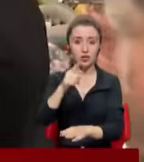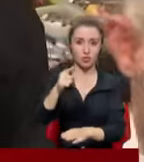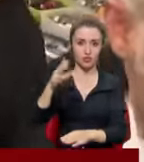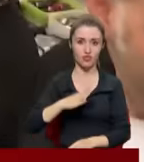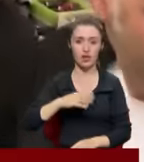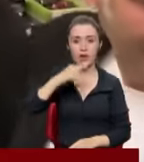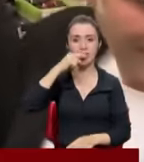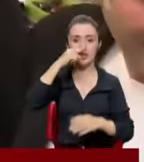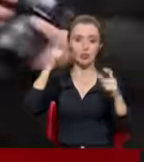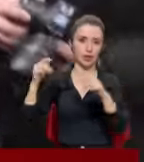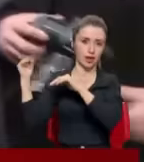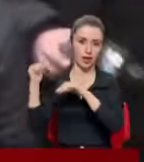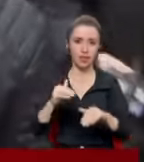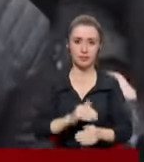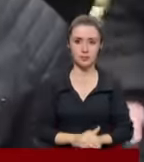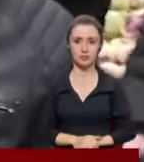olduğu zeytin